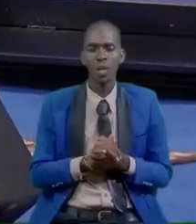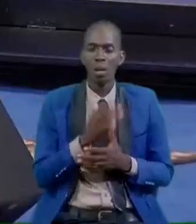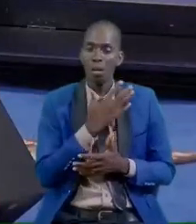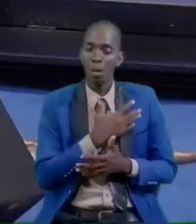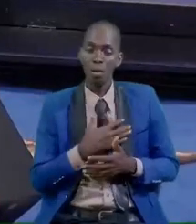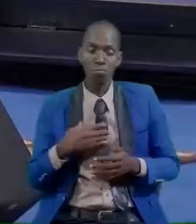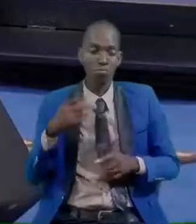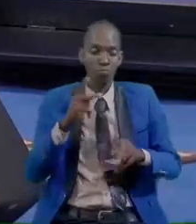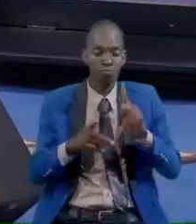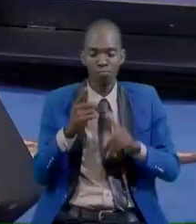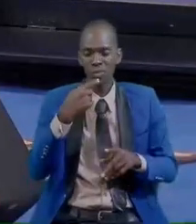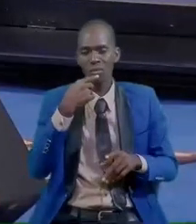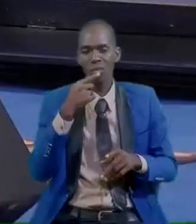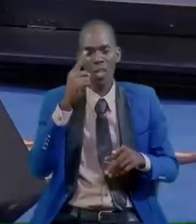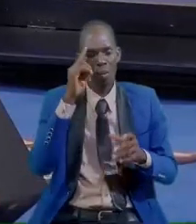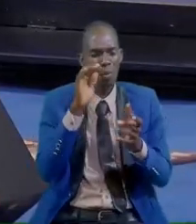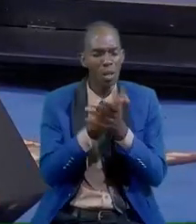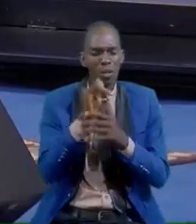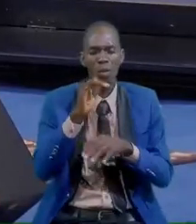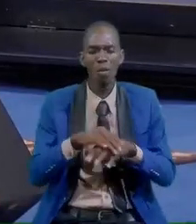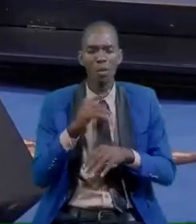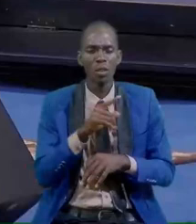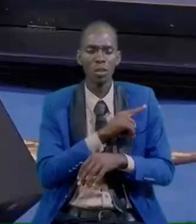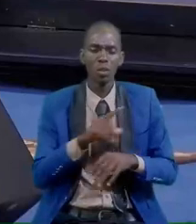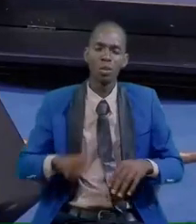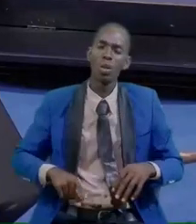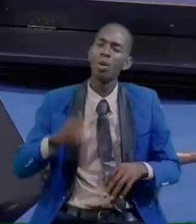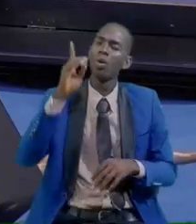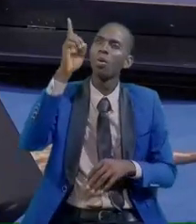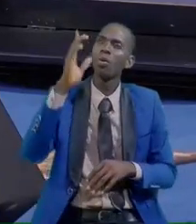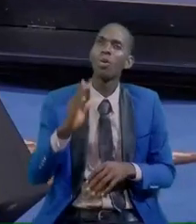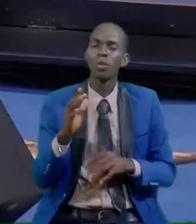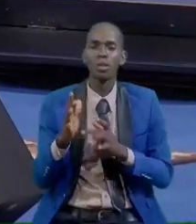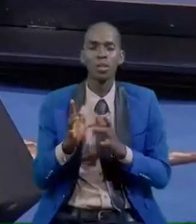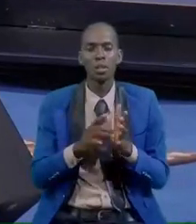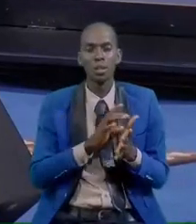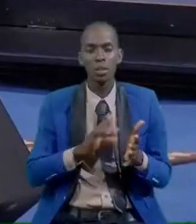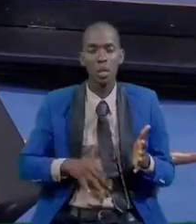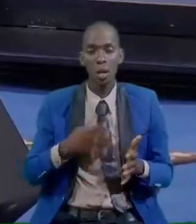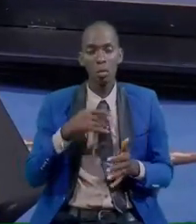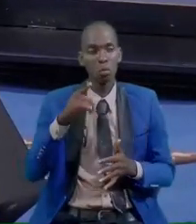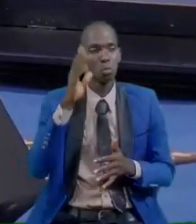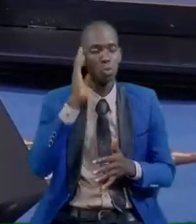31. Ils ont dit, crois au Seigneur Jésus et tu seras sauvé.